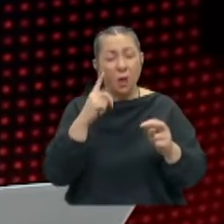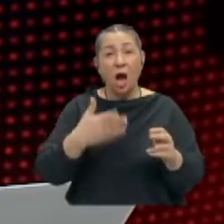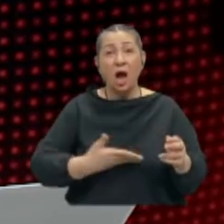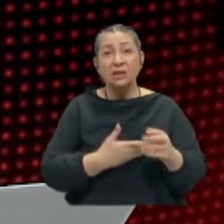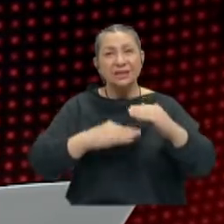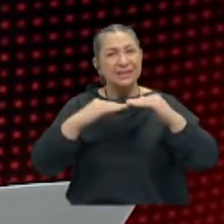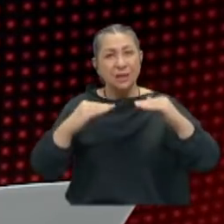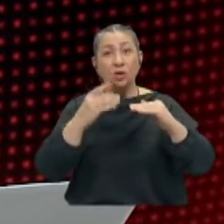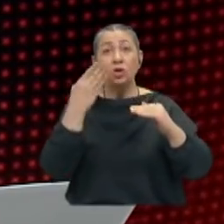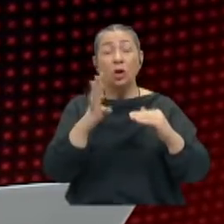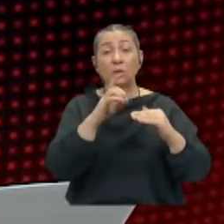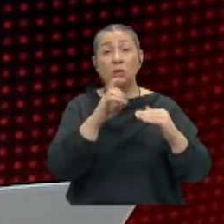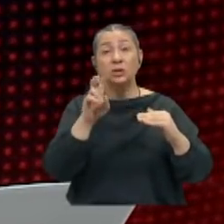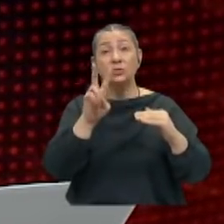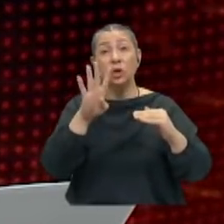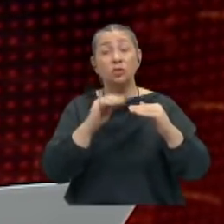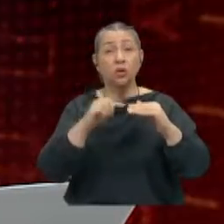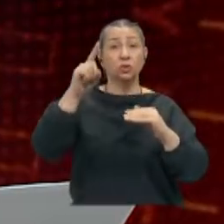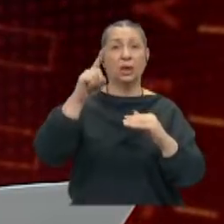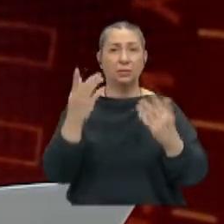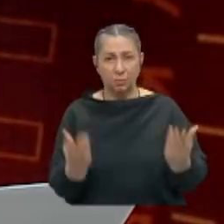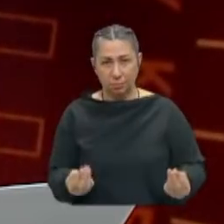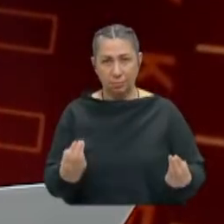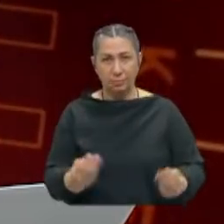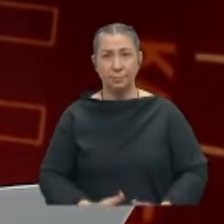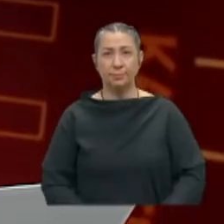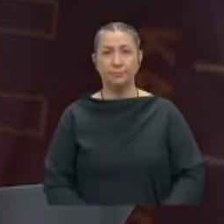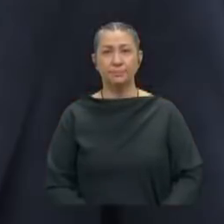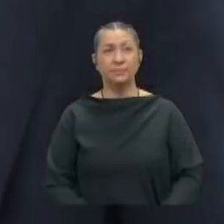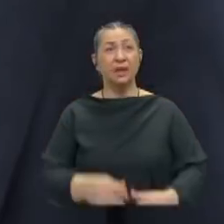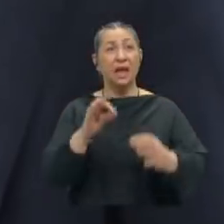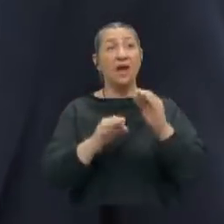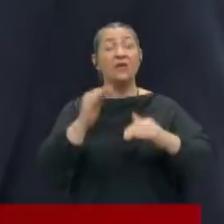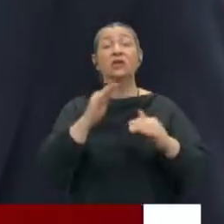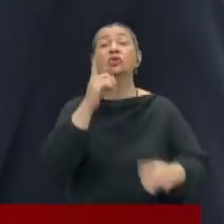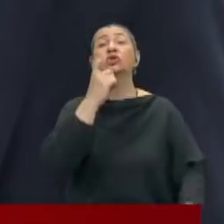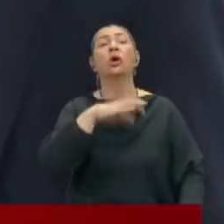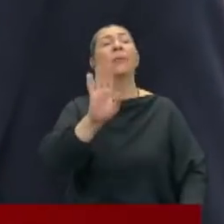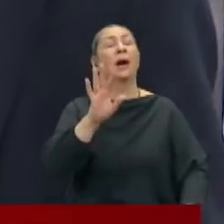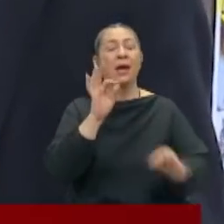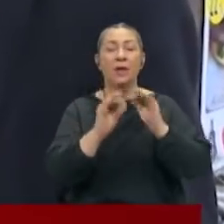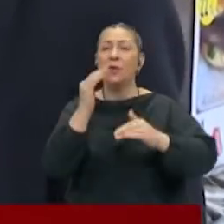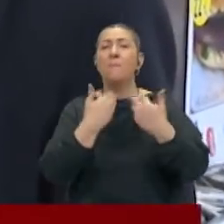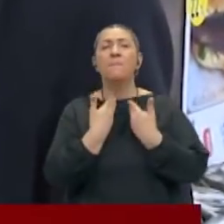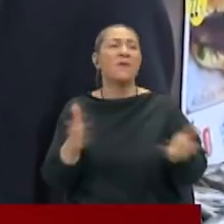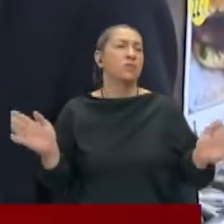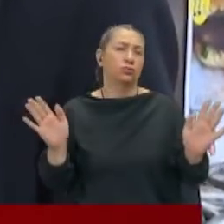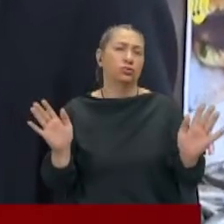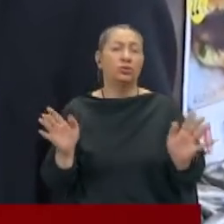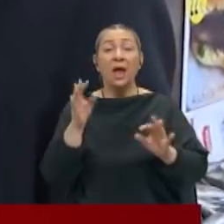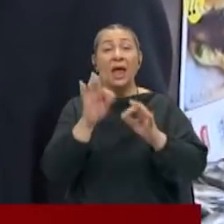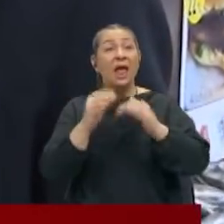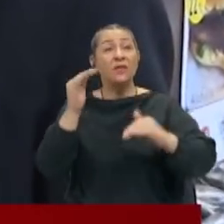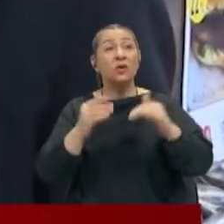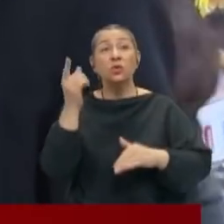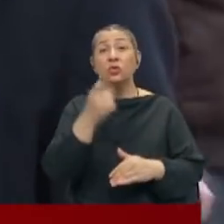da 4.924 liraya yükseldi. Enflasyonu hiç sorma. Enflasyon mahvolmuş.